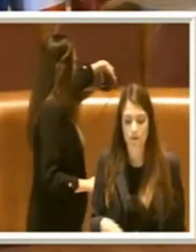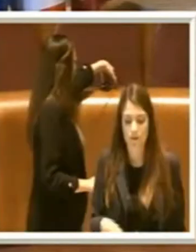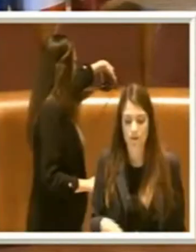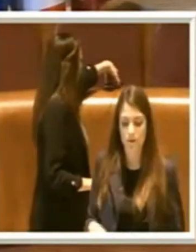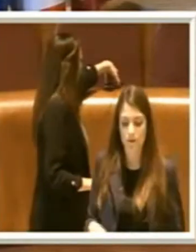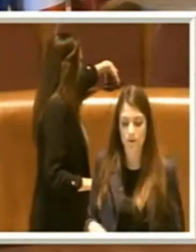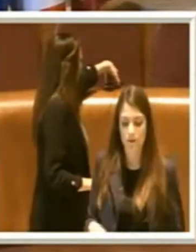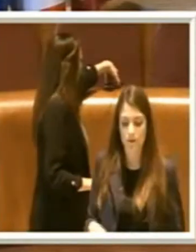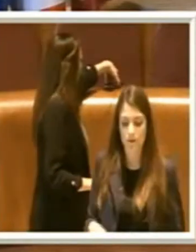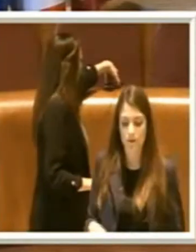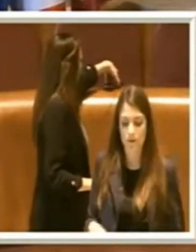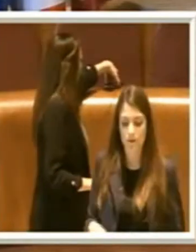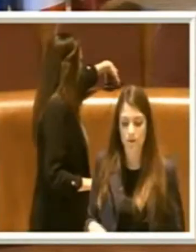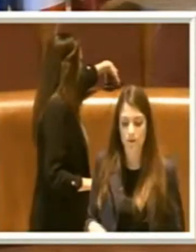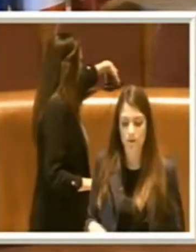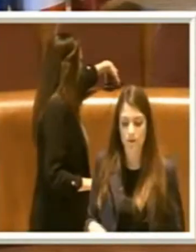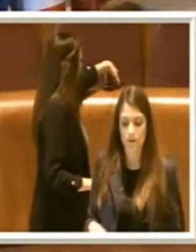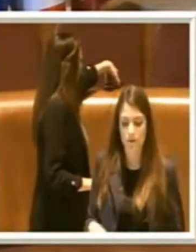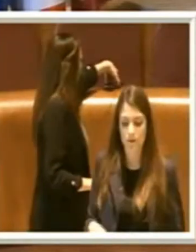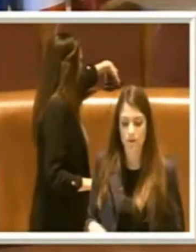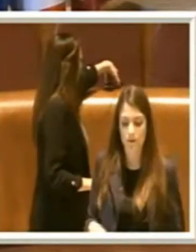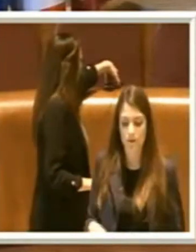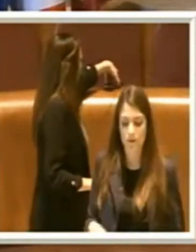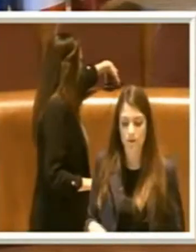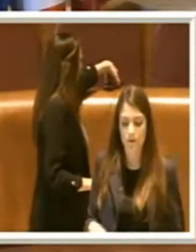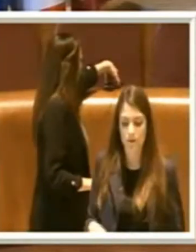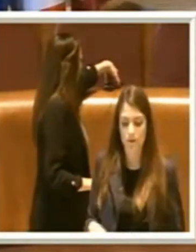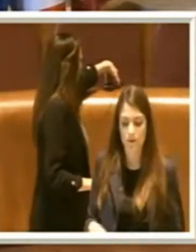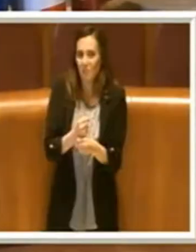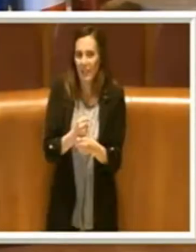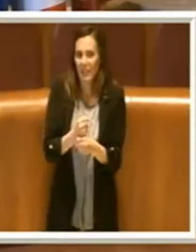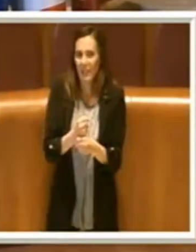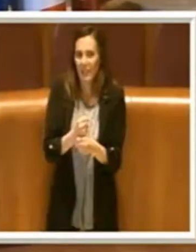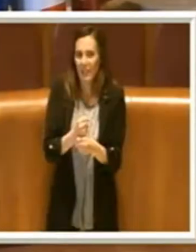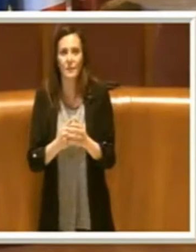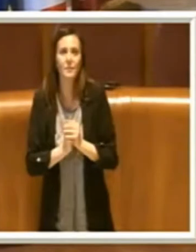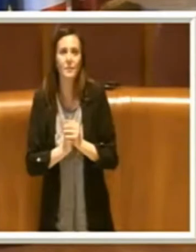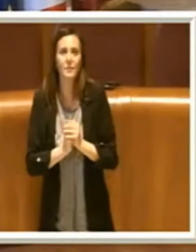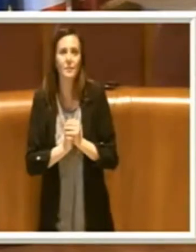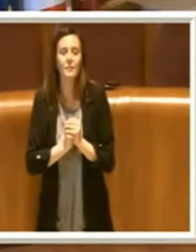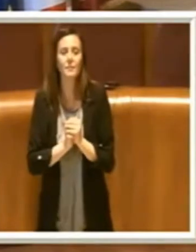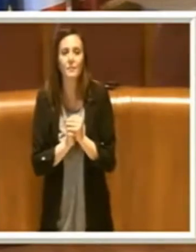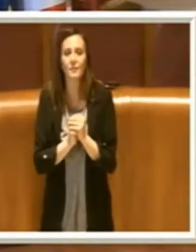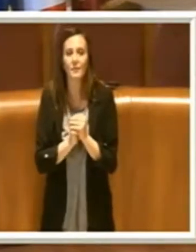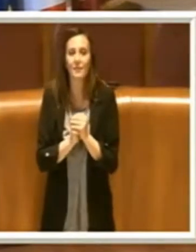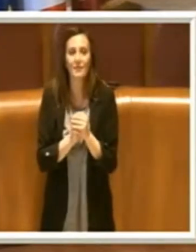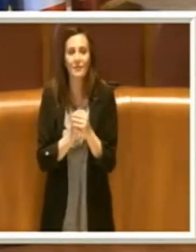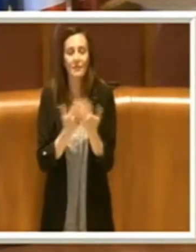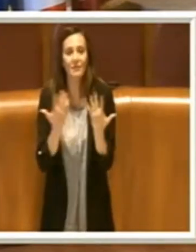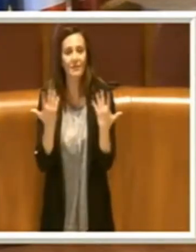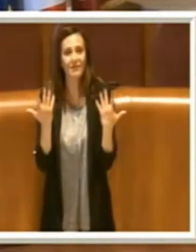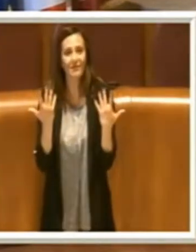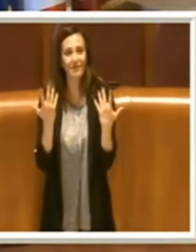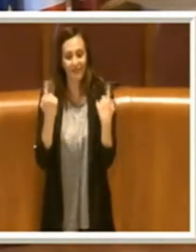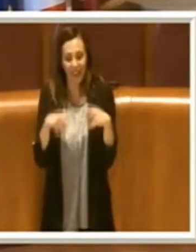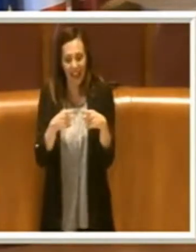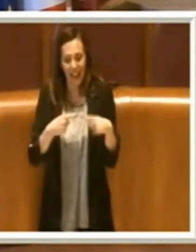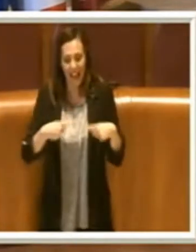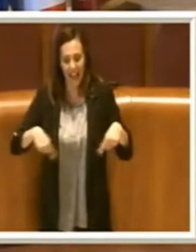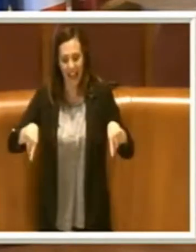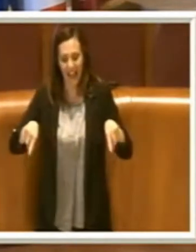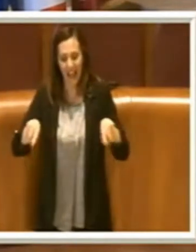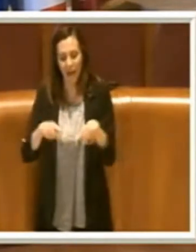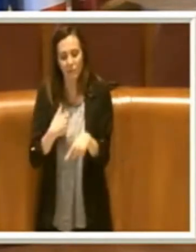grazie presidente cercherò di essere breve con questa aula che